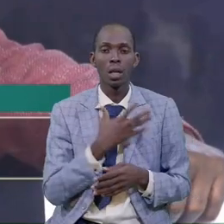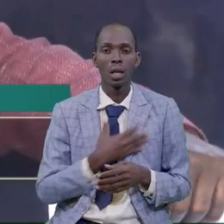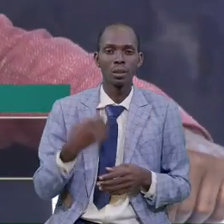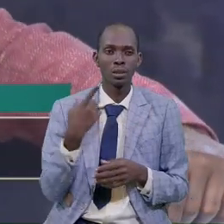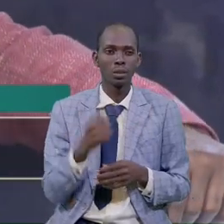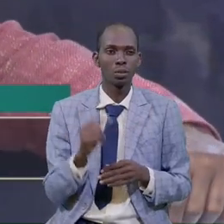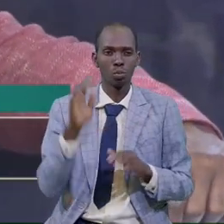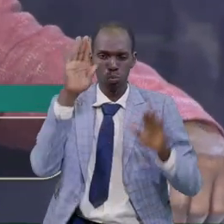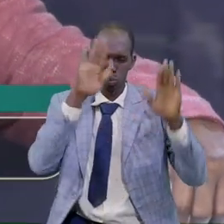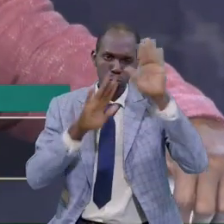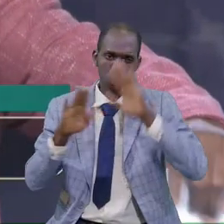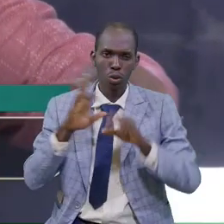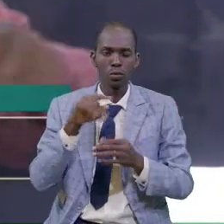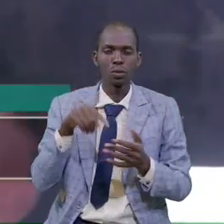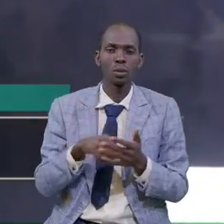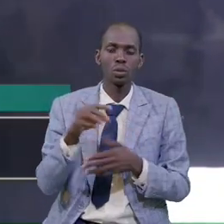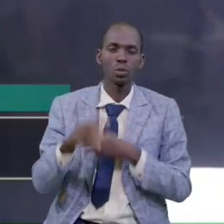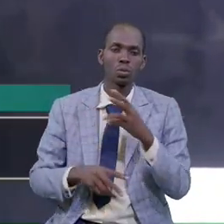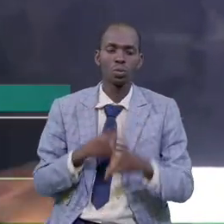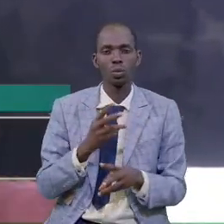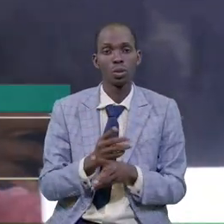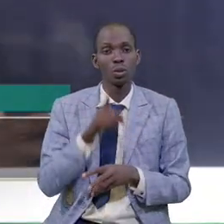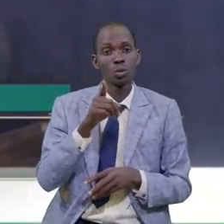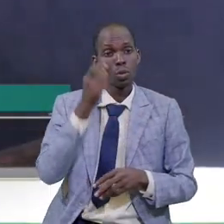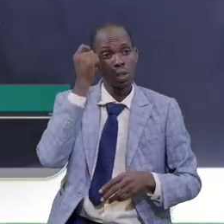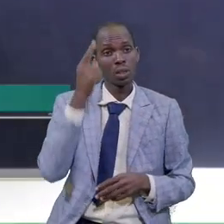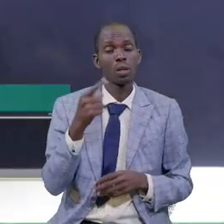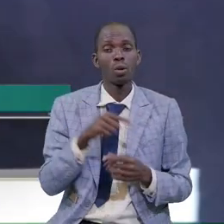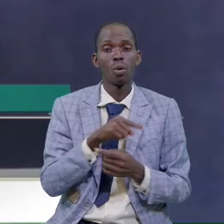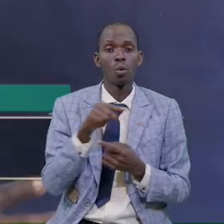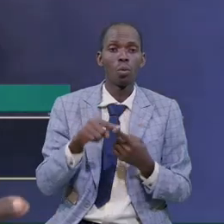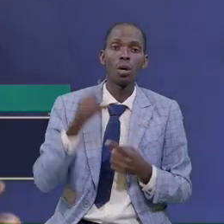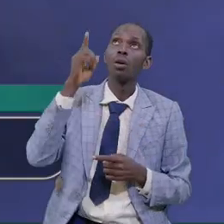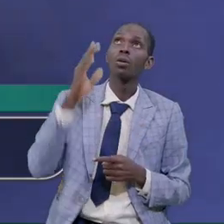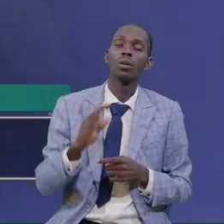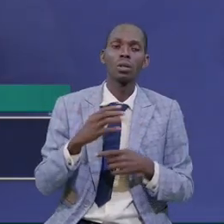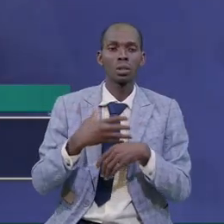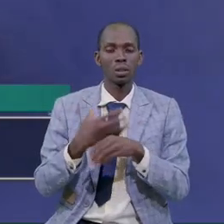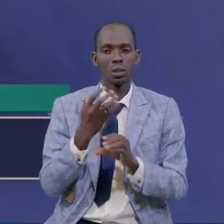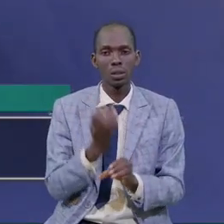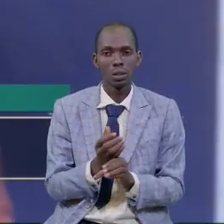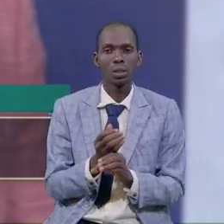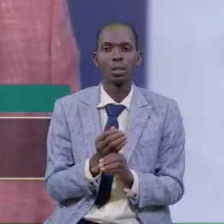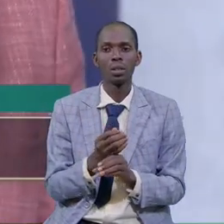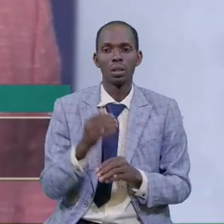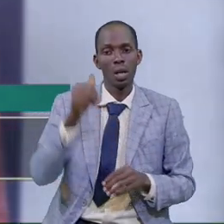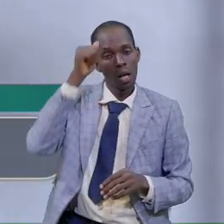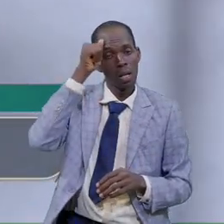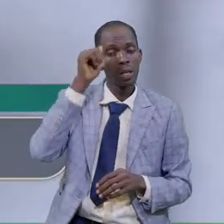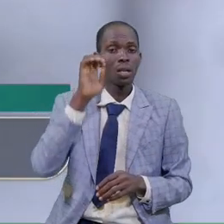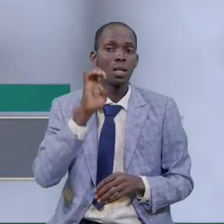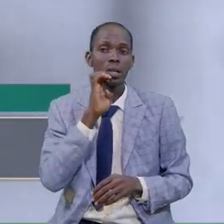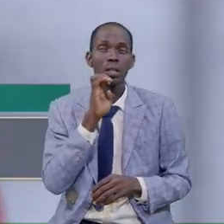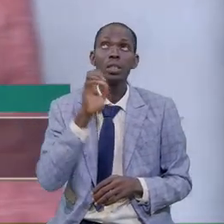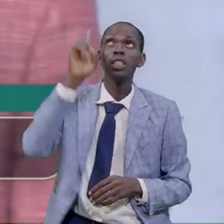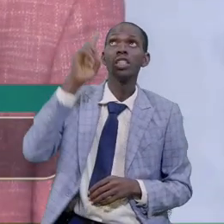siècle. Vous comprenez? Quand Dieu a créé Adam et Ève, il a dit, je mets